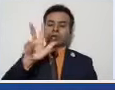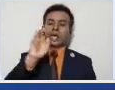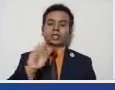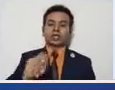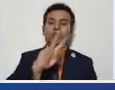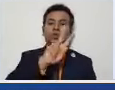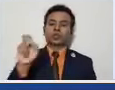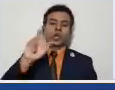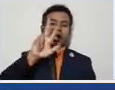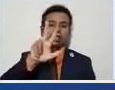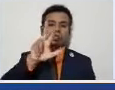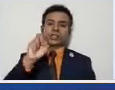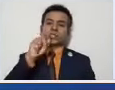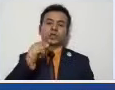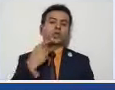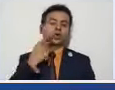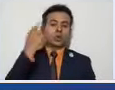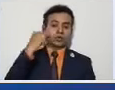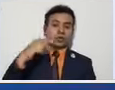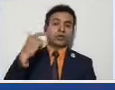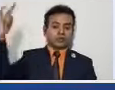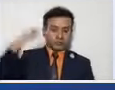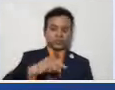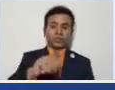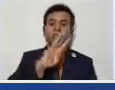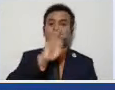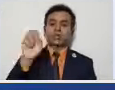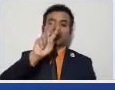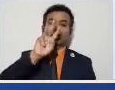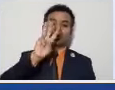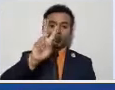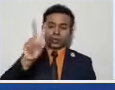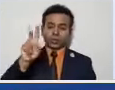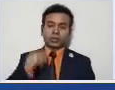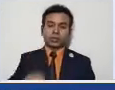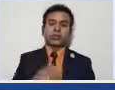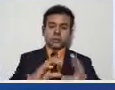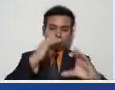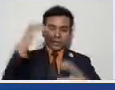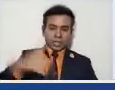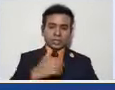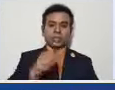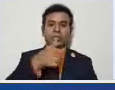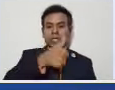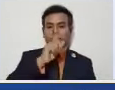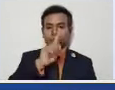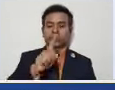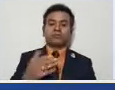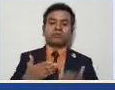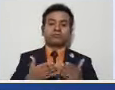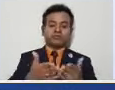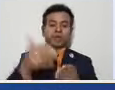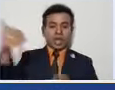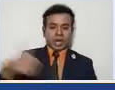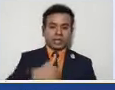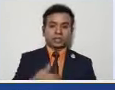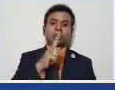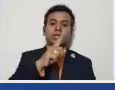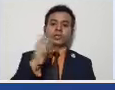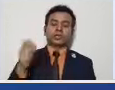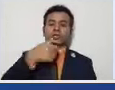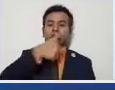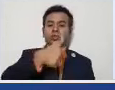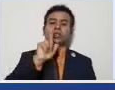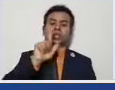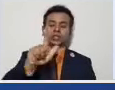569 জনকে স্ক্রিনিং করা হয়েছে এবং এ পর্যন্ত স্ক্রিনিং এর সংখ্যা 6,78,280। এর মধ্যে গত 24 ঘন্টায়